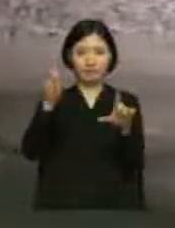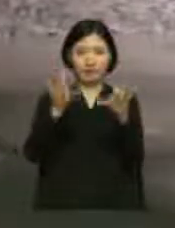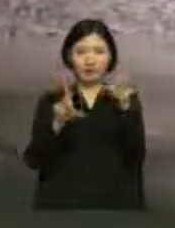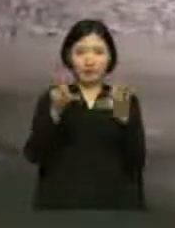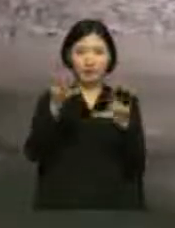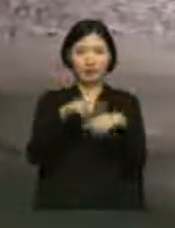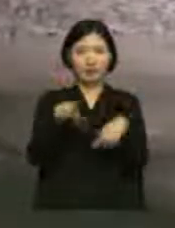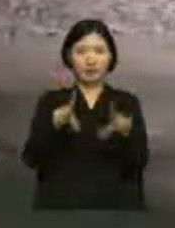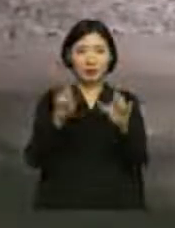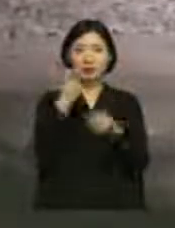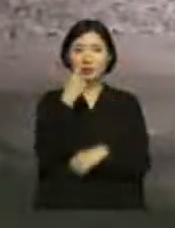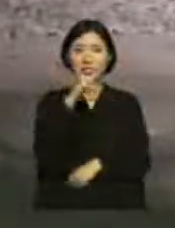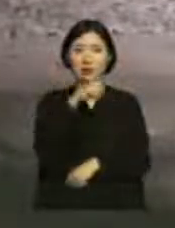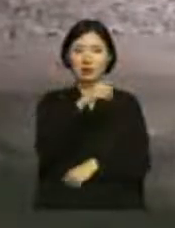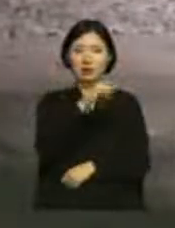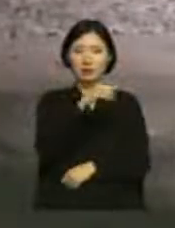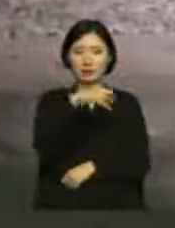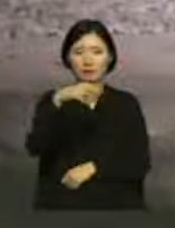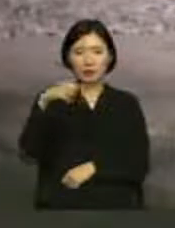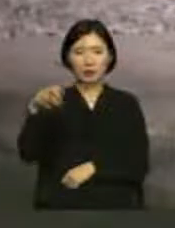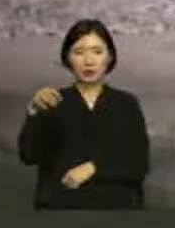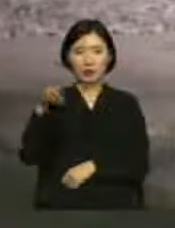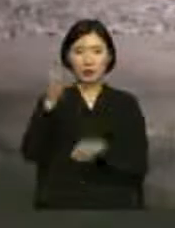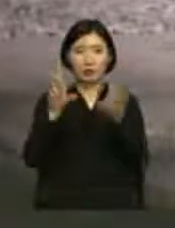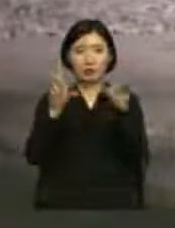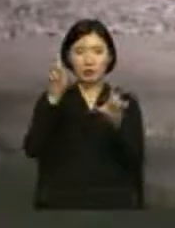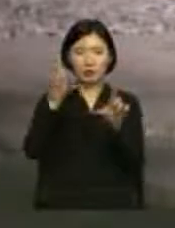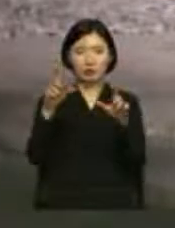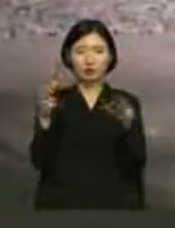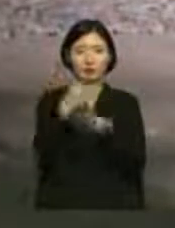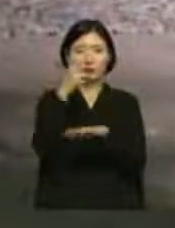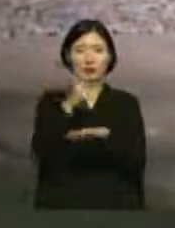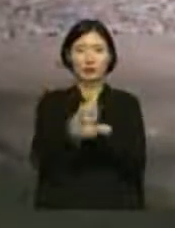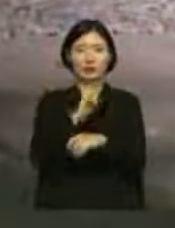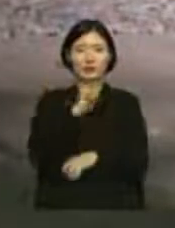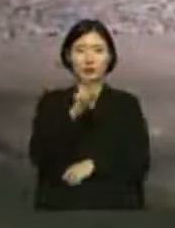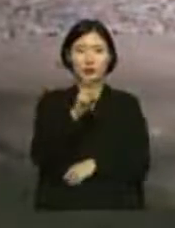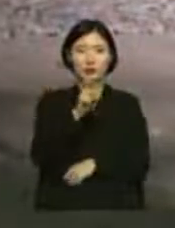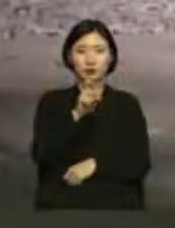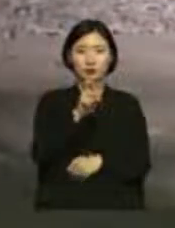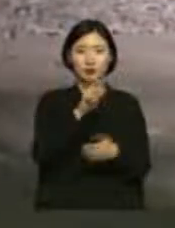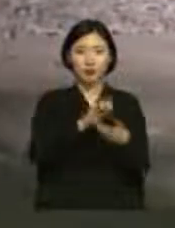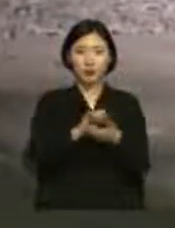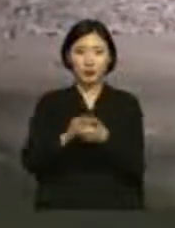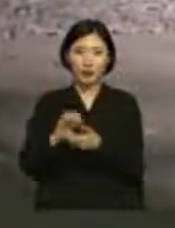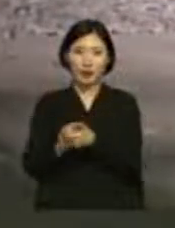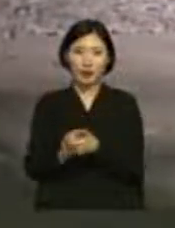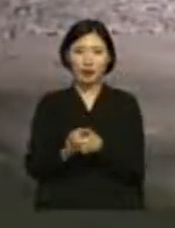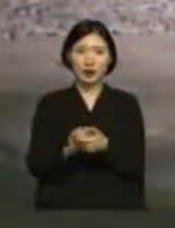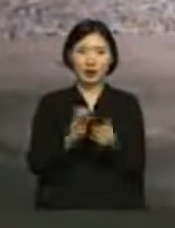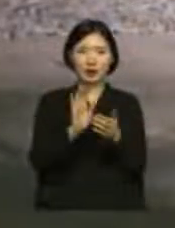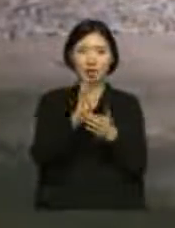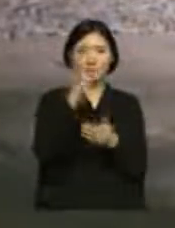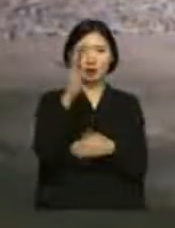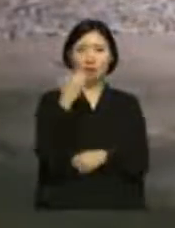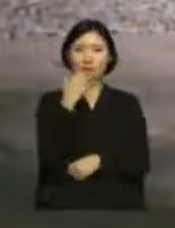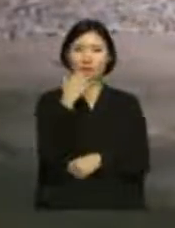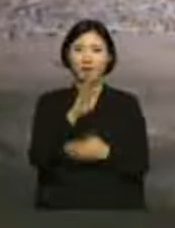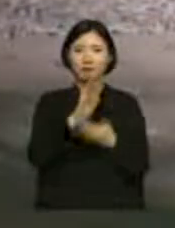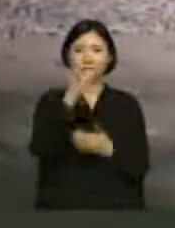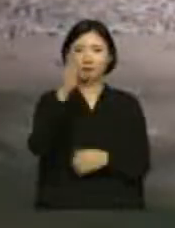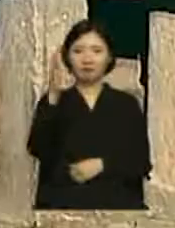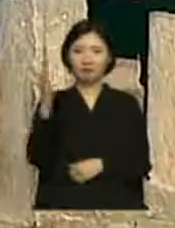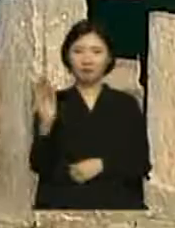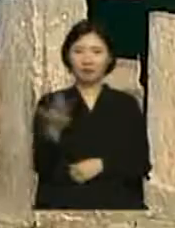평일엔 이렇게 흰색 빛을 띠고 있습니다. 주말엔 10분마다 빨간색과 보라색 등 휘황찬란한 색을